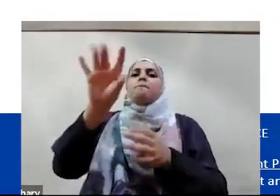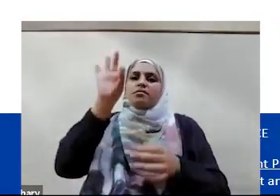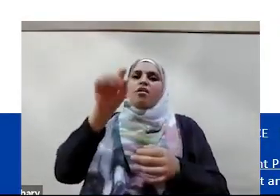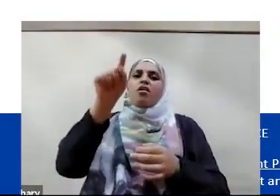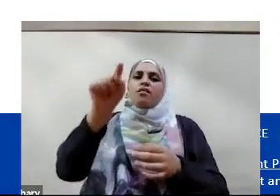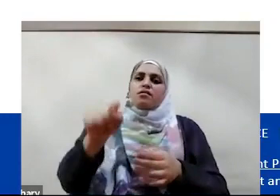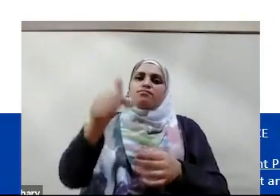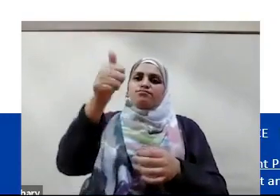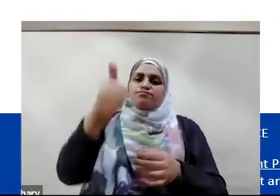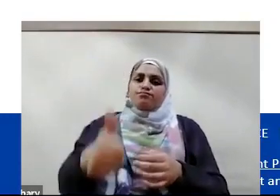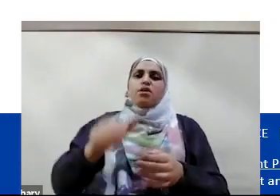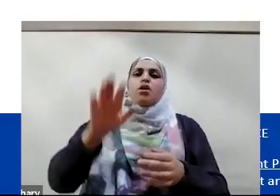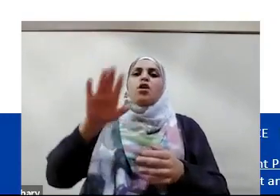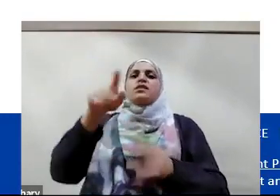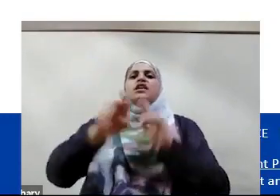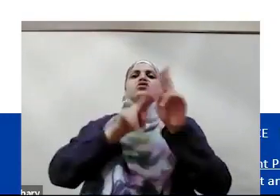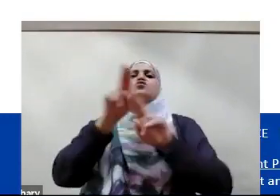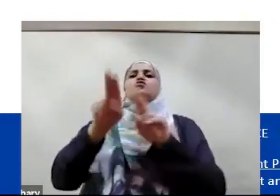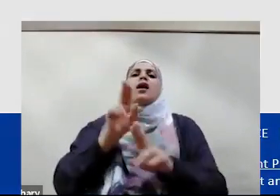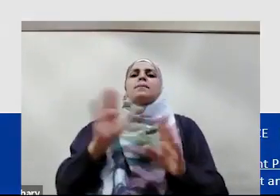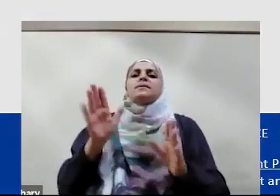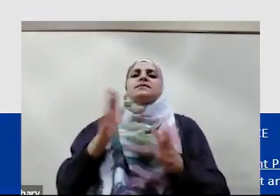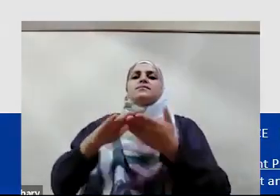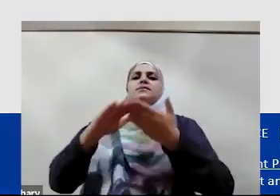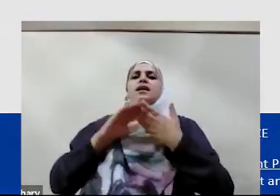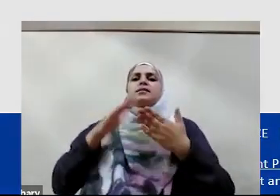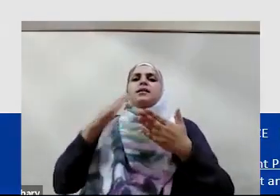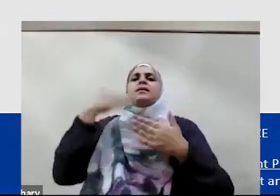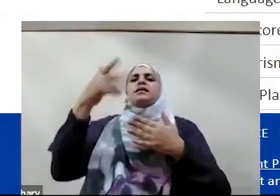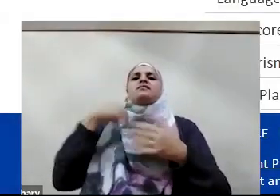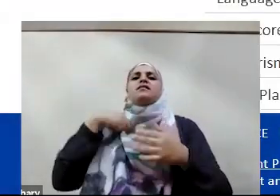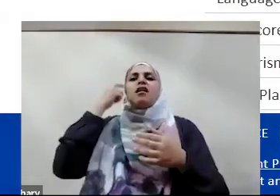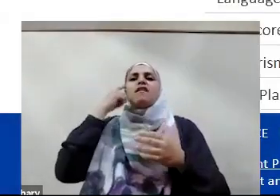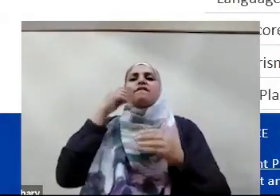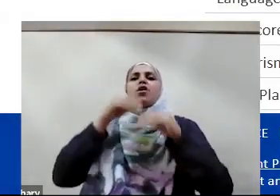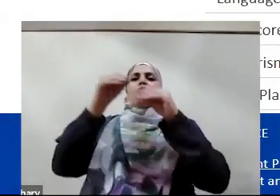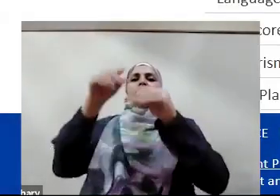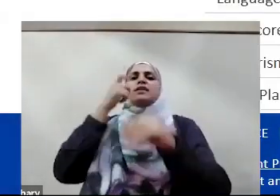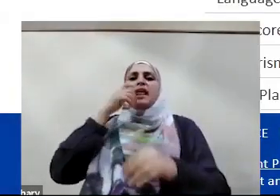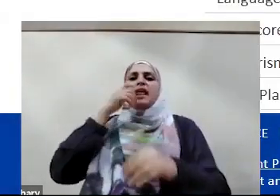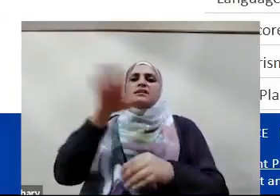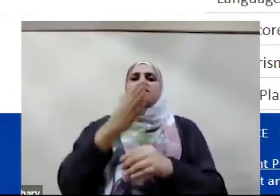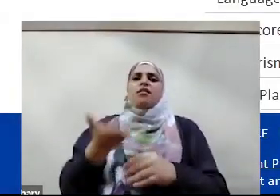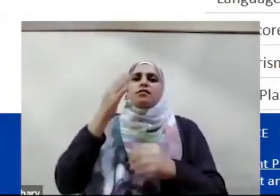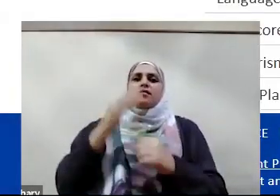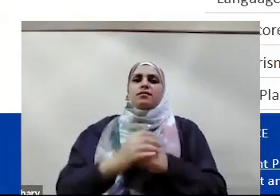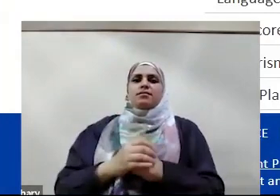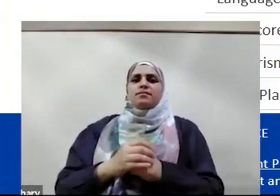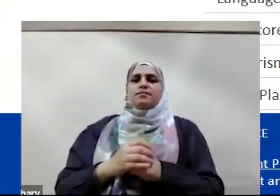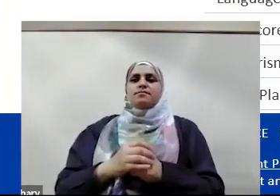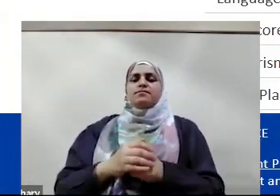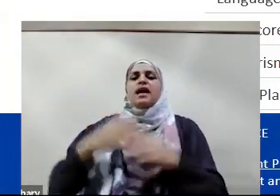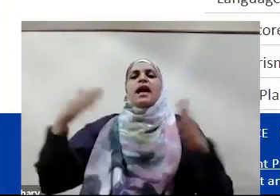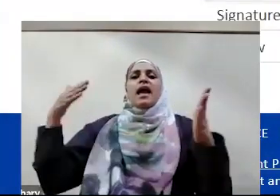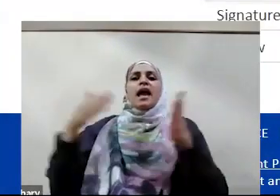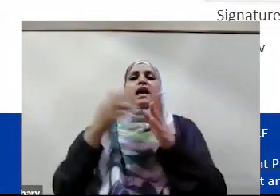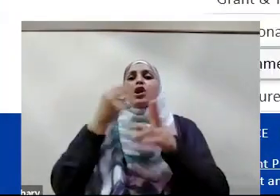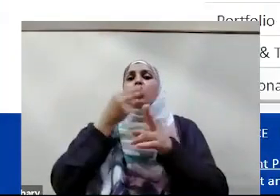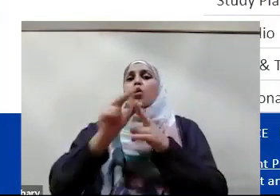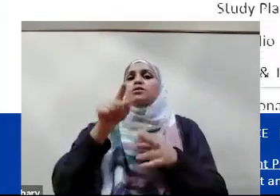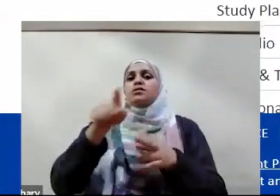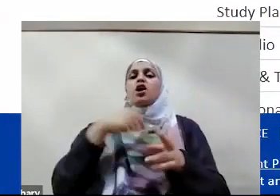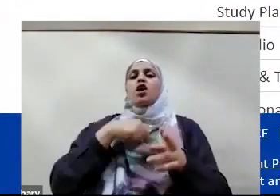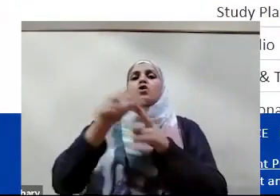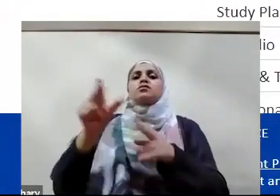دي بس بتكون اسئله بتساعدنا بعد كده نعرف ان احنا نوصل للناس اكتر. يعني اخر جزء بيكون جزء